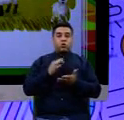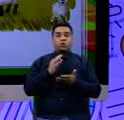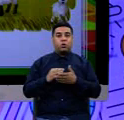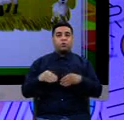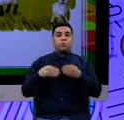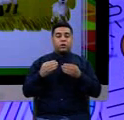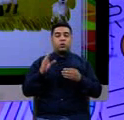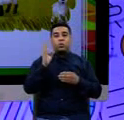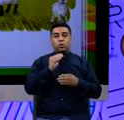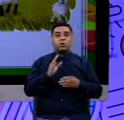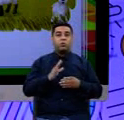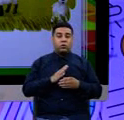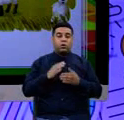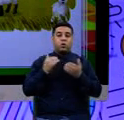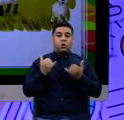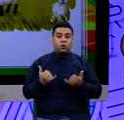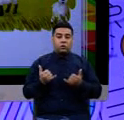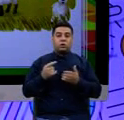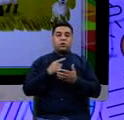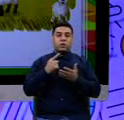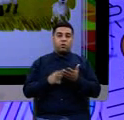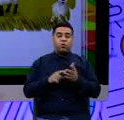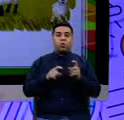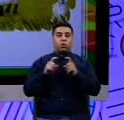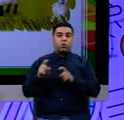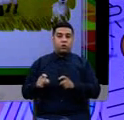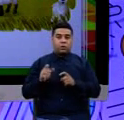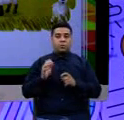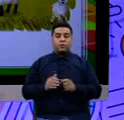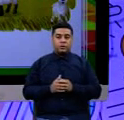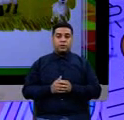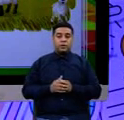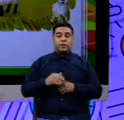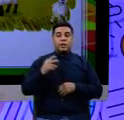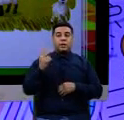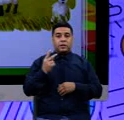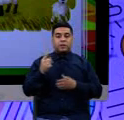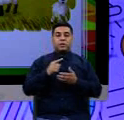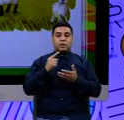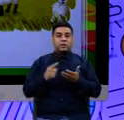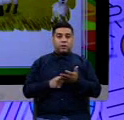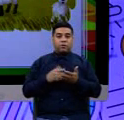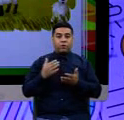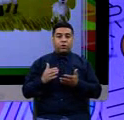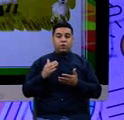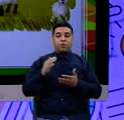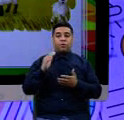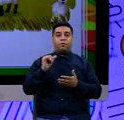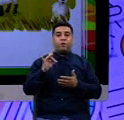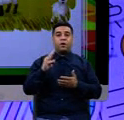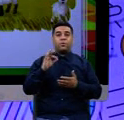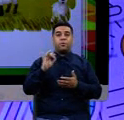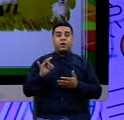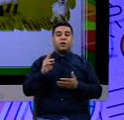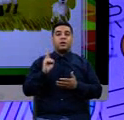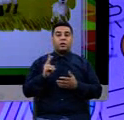berishga ulgurgan bo'lsangiz, endi navbatdagi savolga o'tamiz. İkinci savol. Fermer kim?